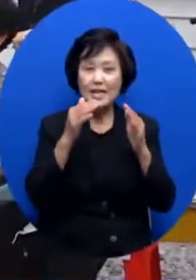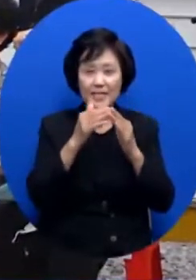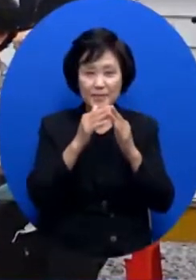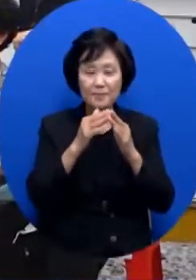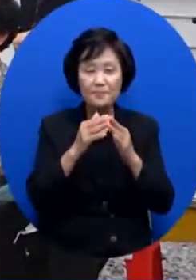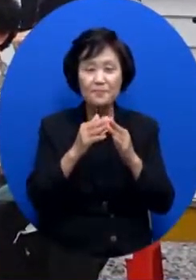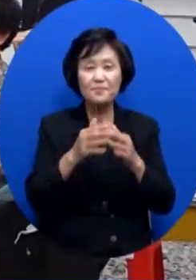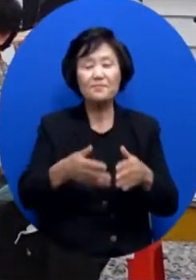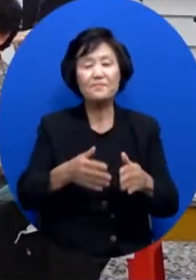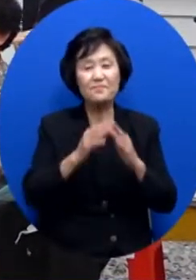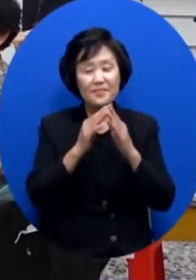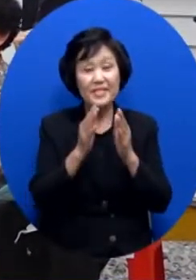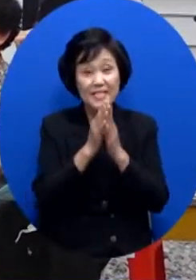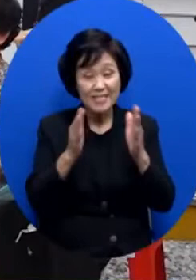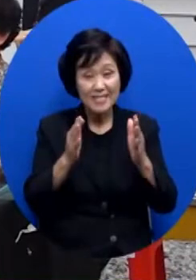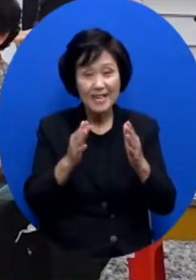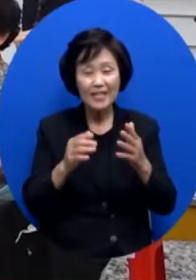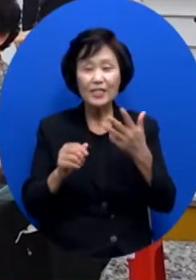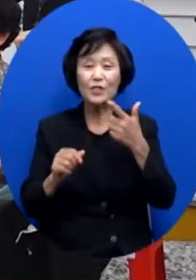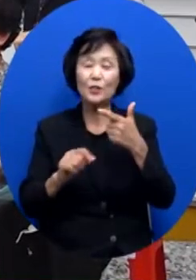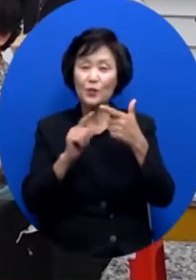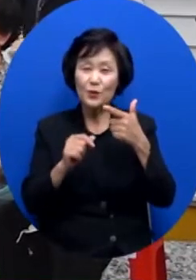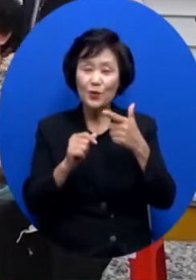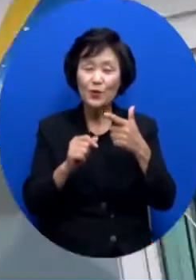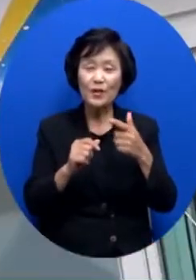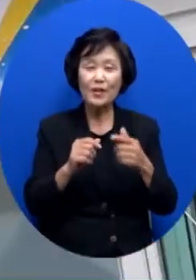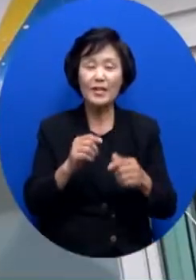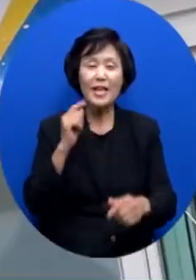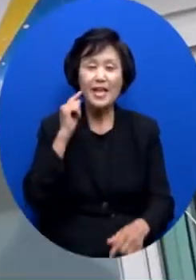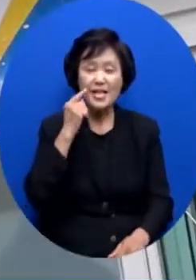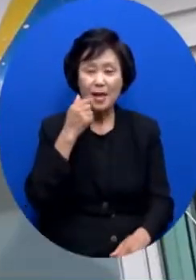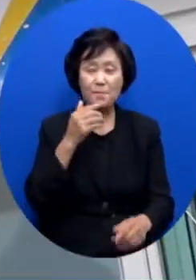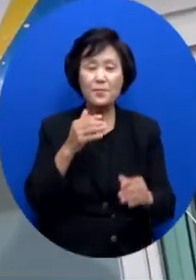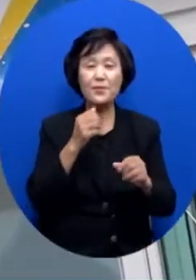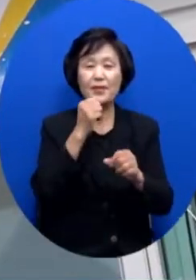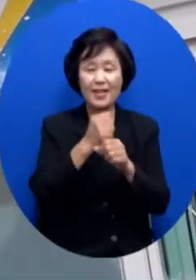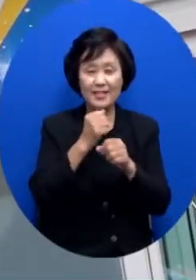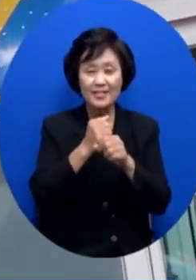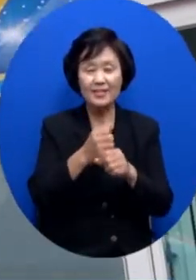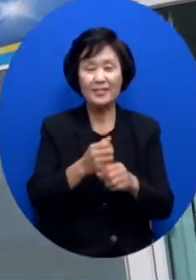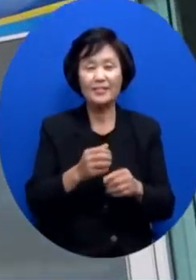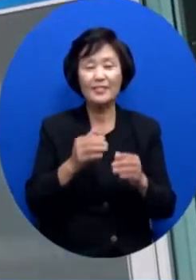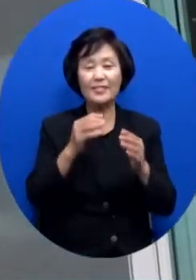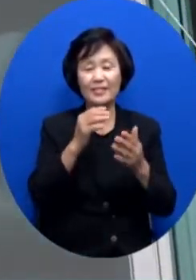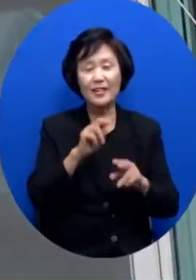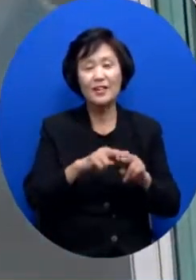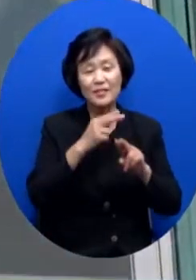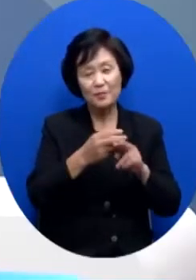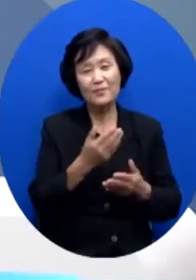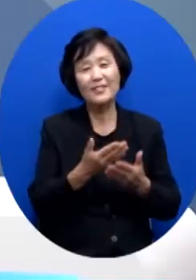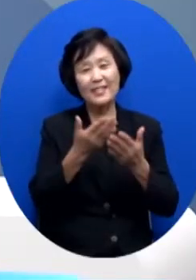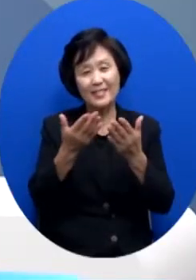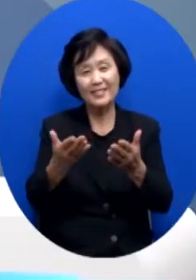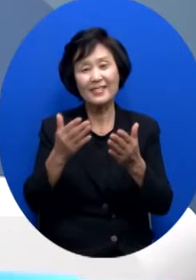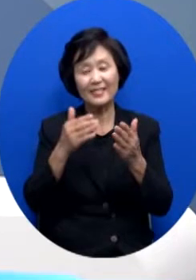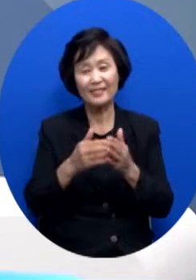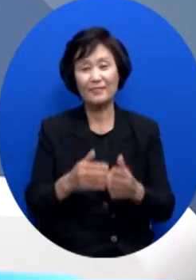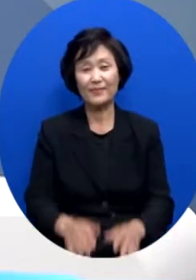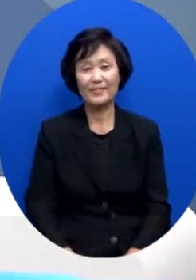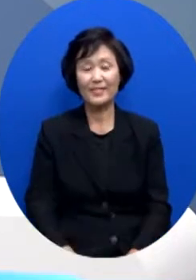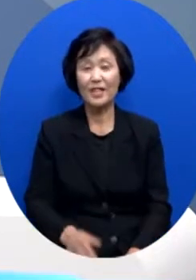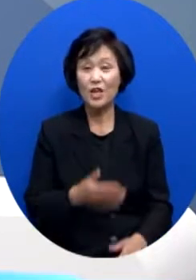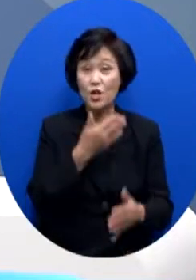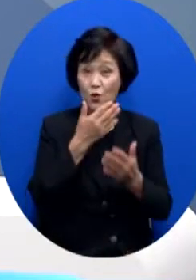집을 지어서 홈 파트너에게 열쇠를 전해드렸습니다. 네. 이웃에게 보금자리를 마련해주는